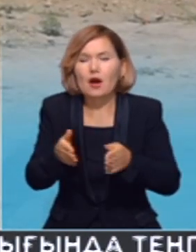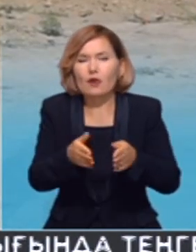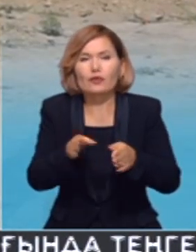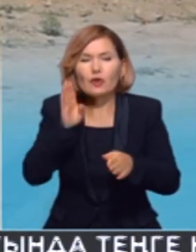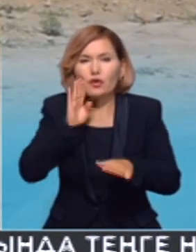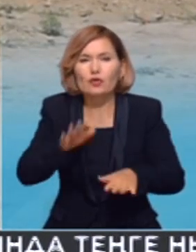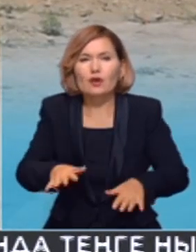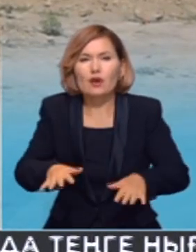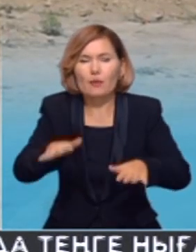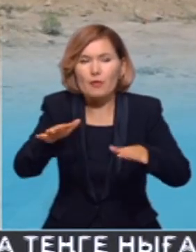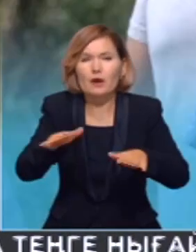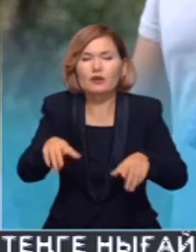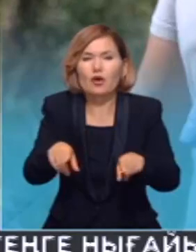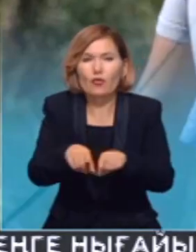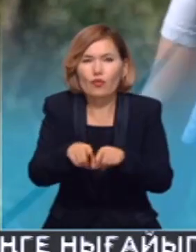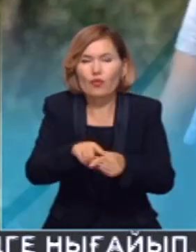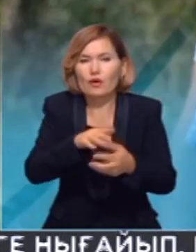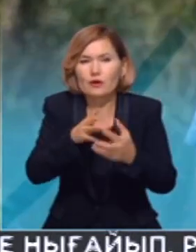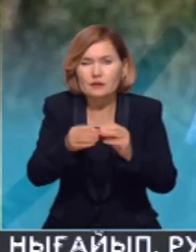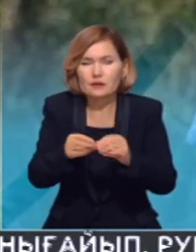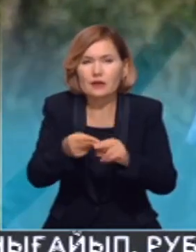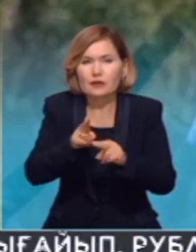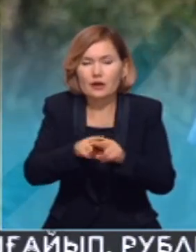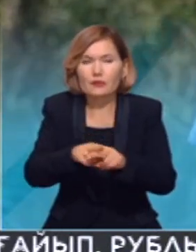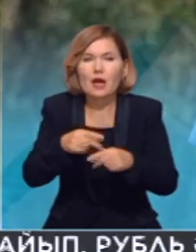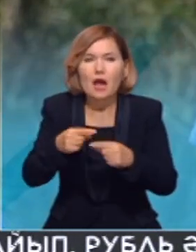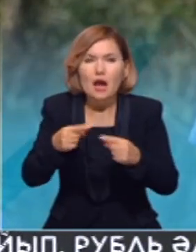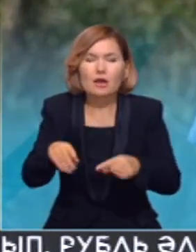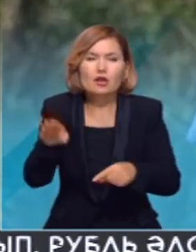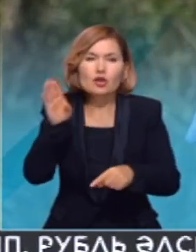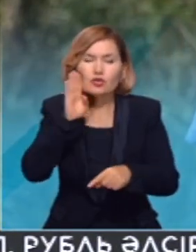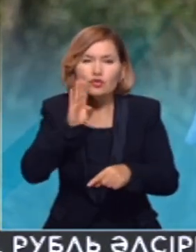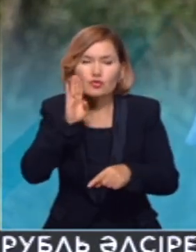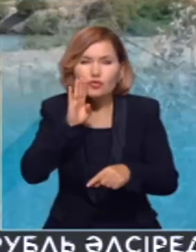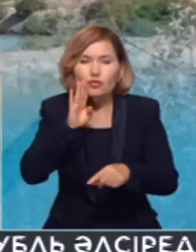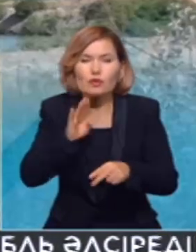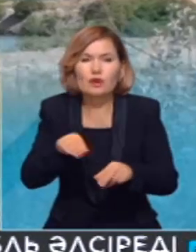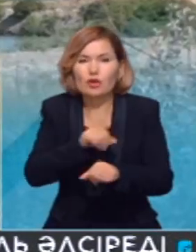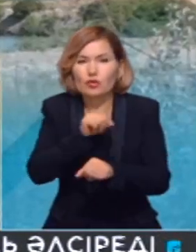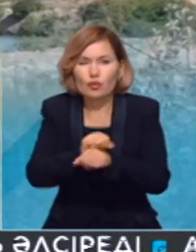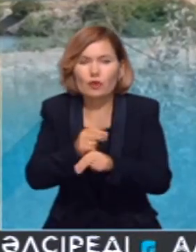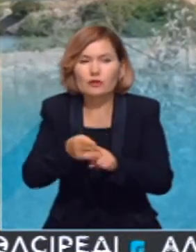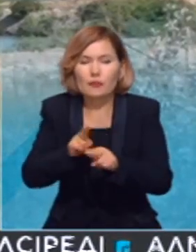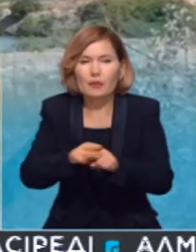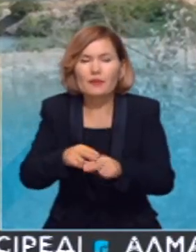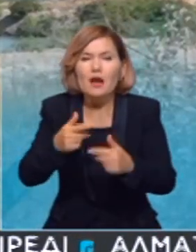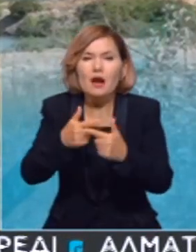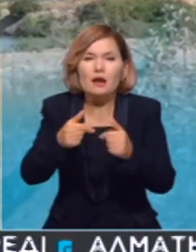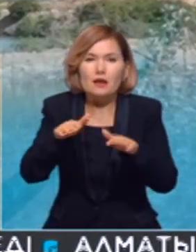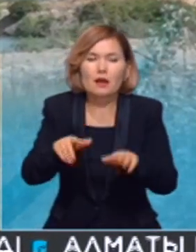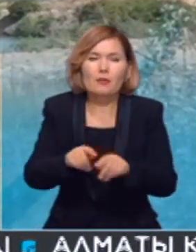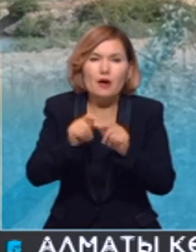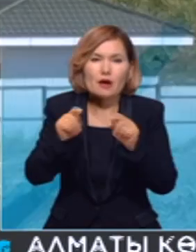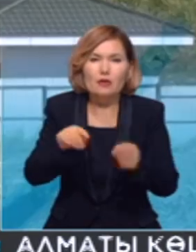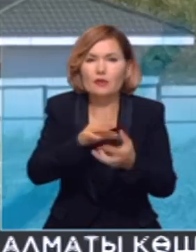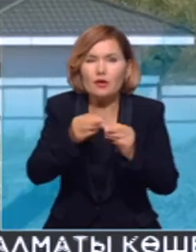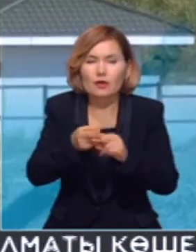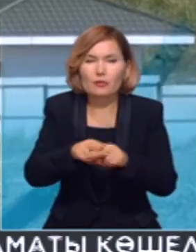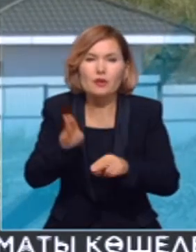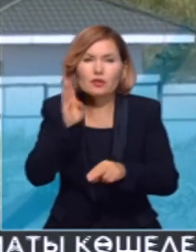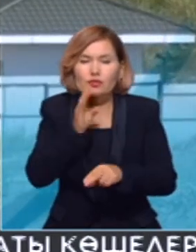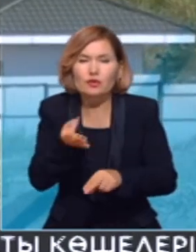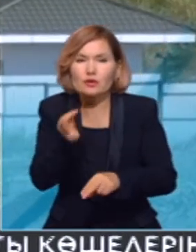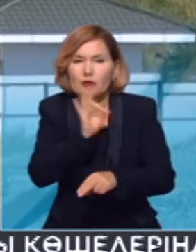ағатын суды кемітіп қана қоймай, үстінен бассейндер мен демалыс орын салып тастаған. Бұлақ су аздай кәріз суында кәдесіне жаратуда